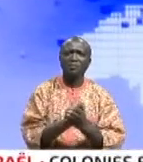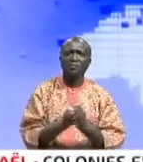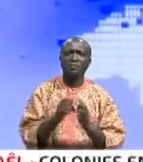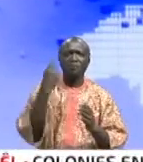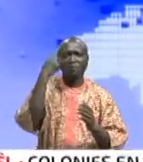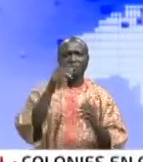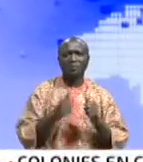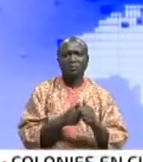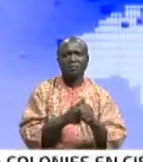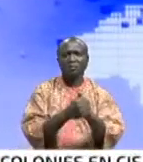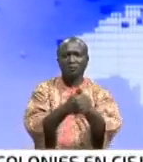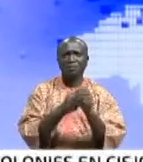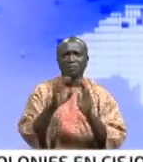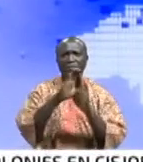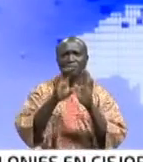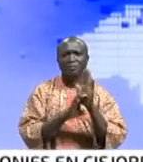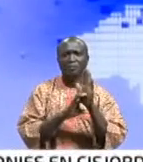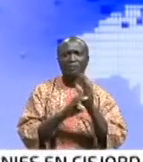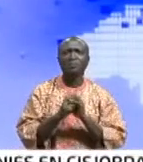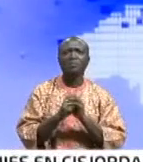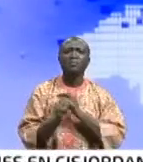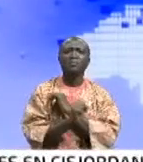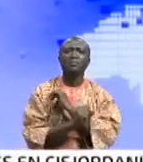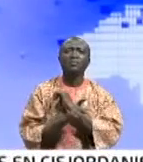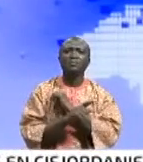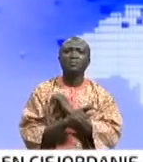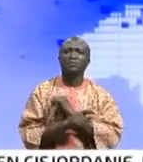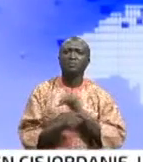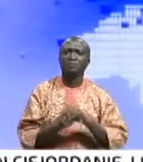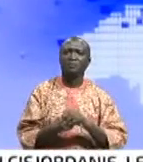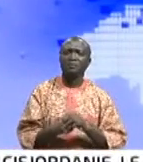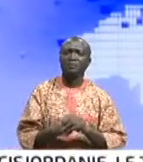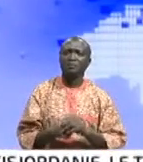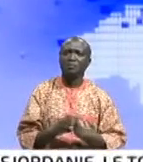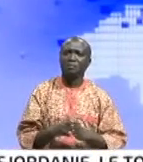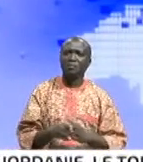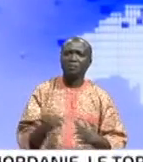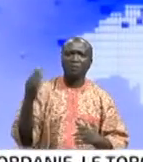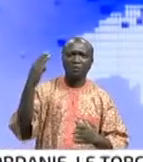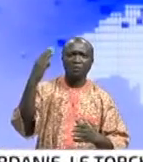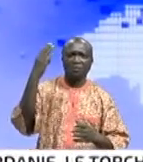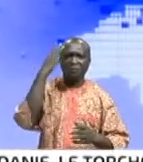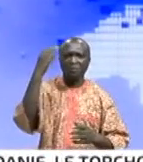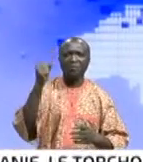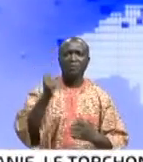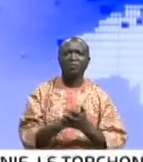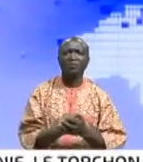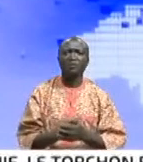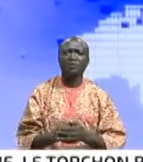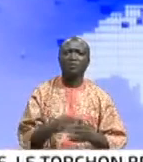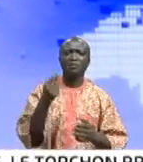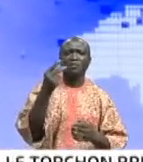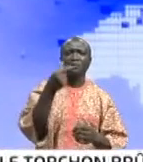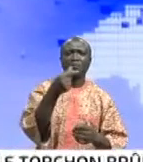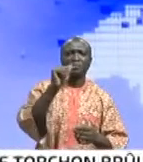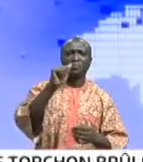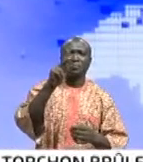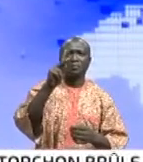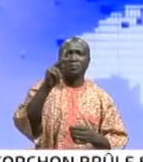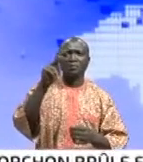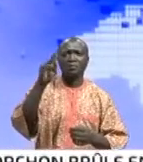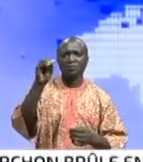Sénégal maligaku averti le pouvoir contre toute intention de d'interdire cette marche du 14 octobre le